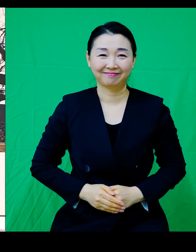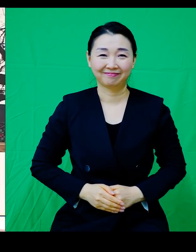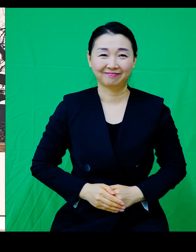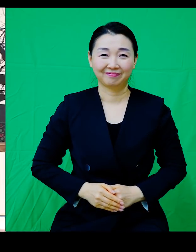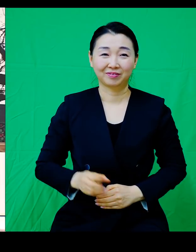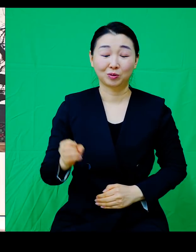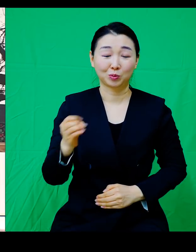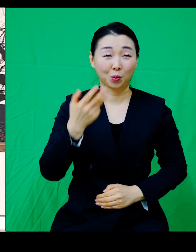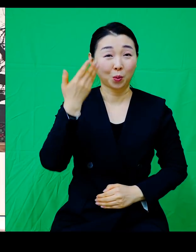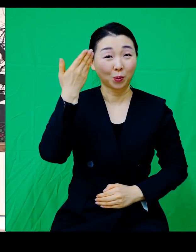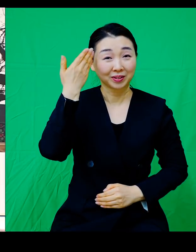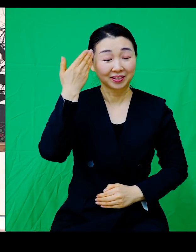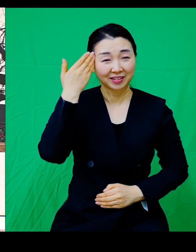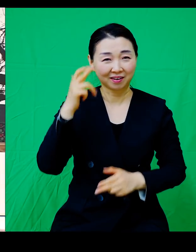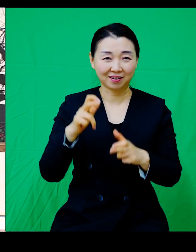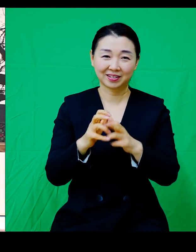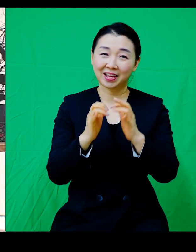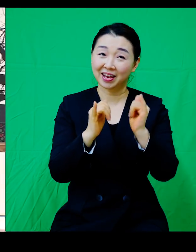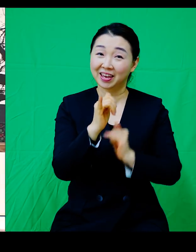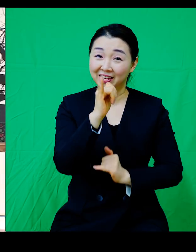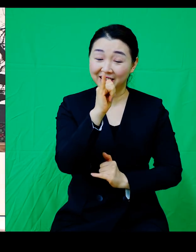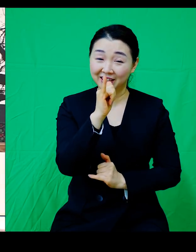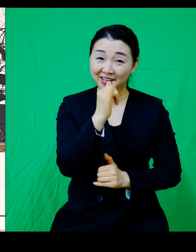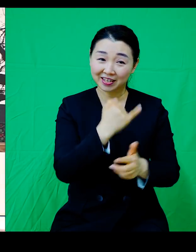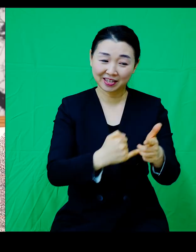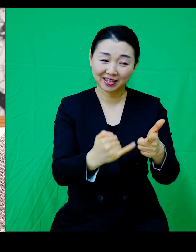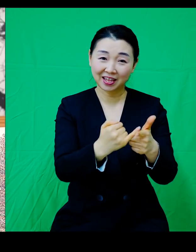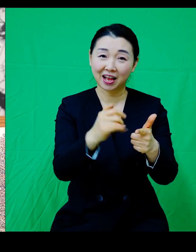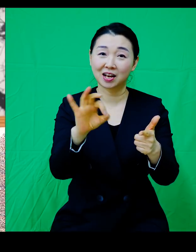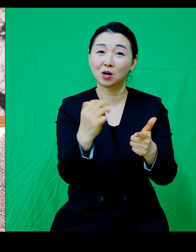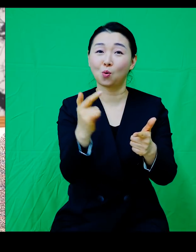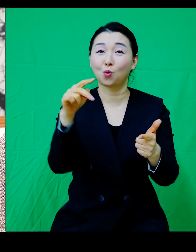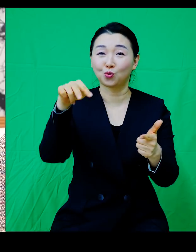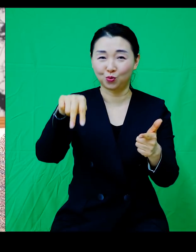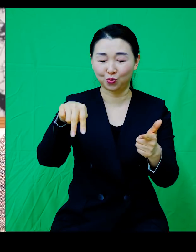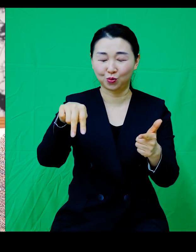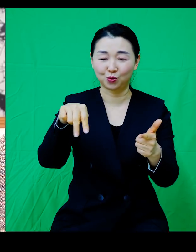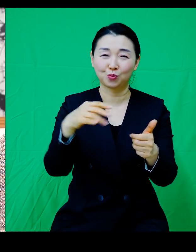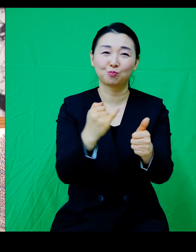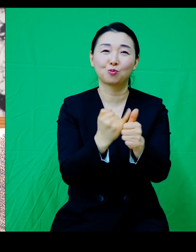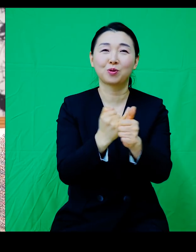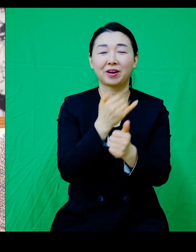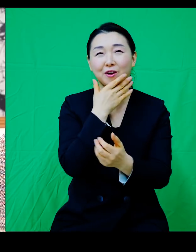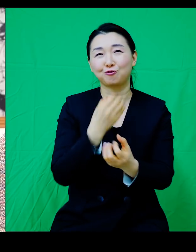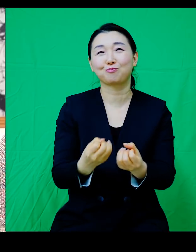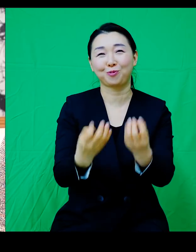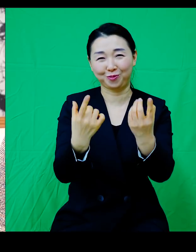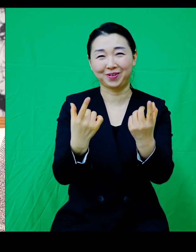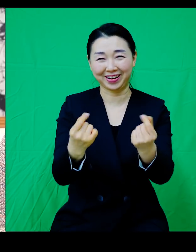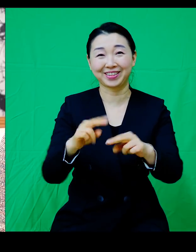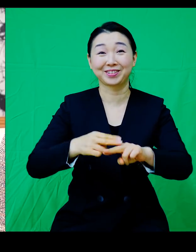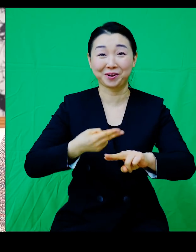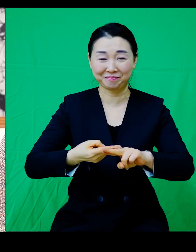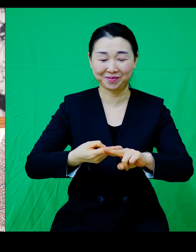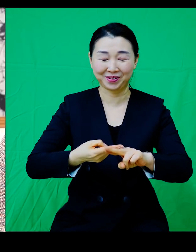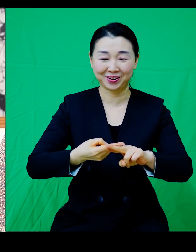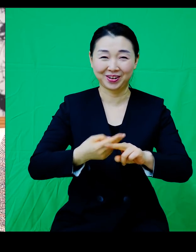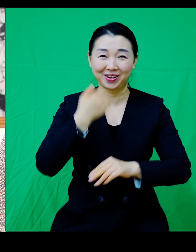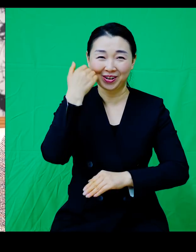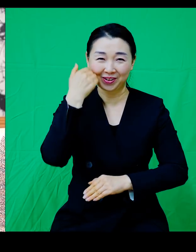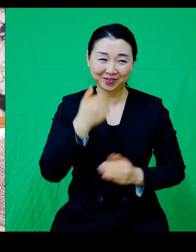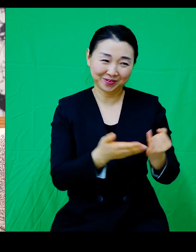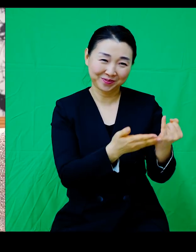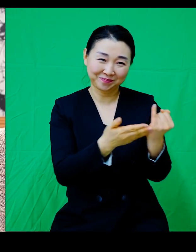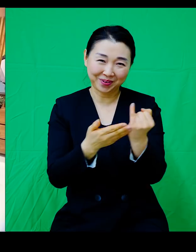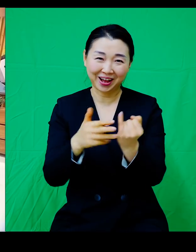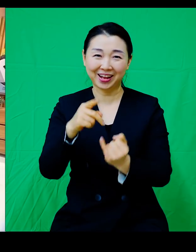네, 그리고 그 지적 장애를 가진 딸 온유가 부부에게는 진짜 축복이었다고 합니다. 네, 장누리